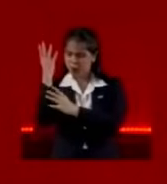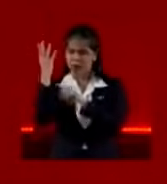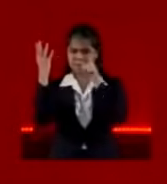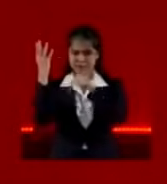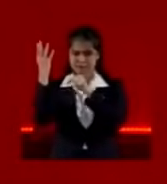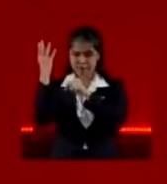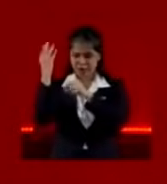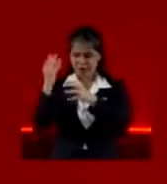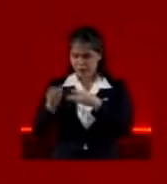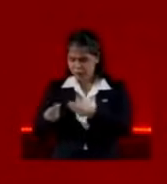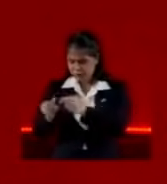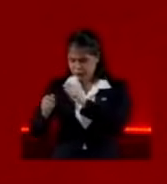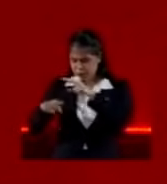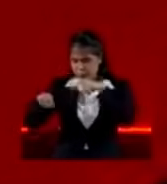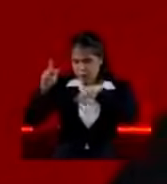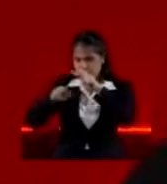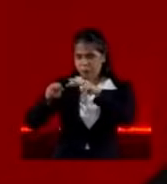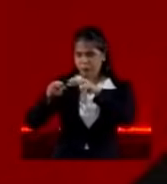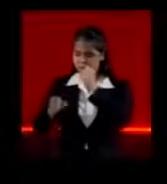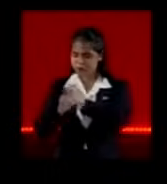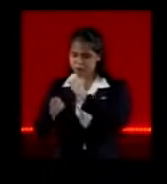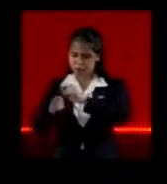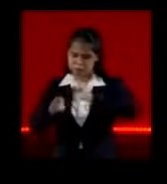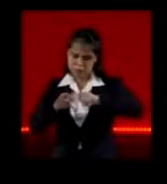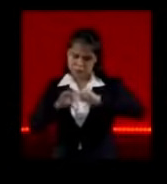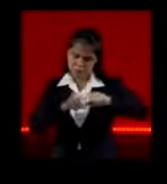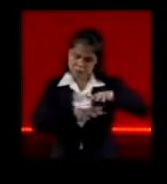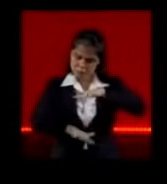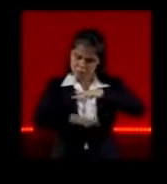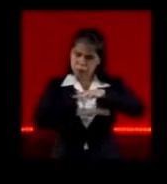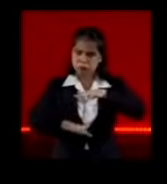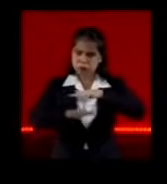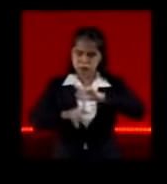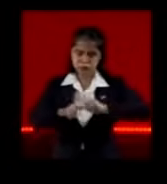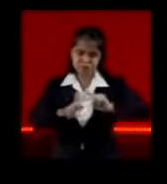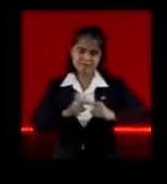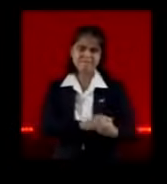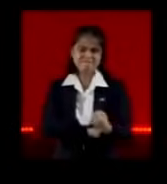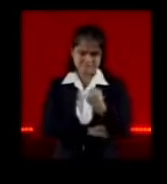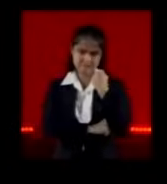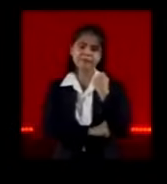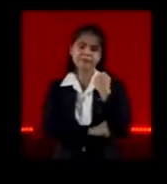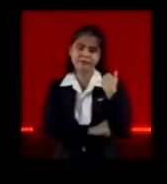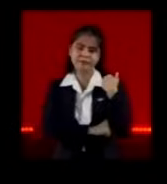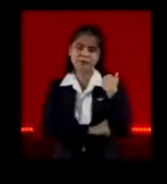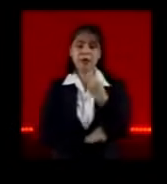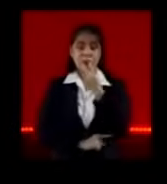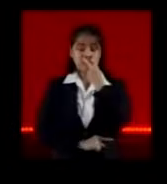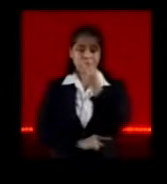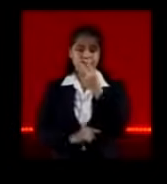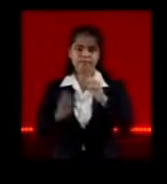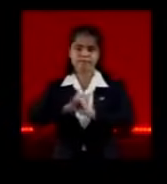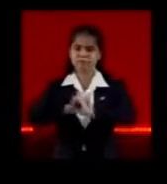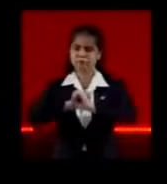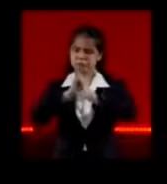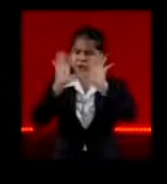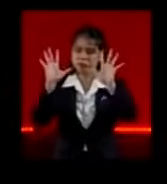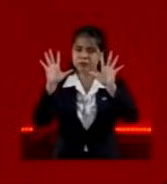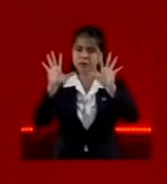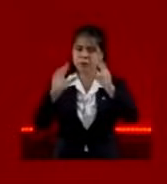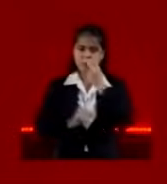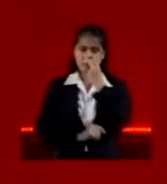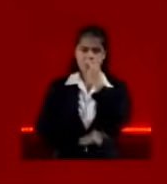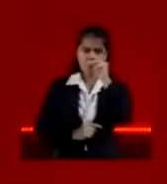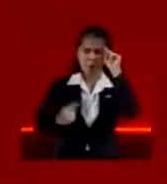มทั้งคนที่อยู่ในเพื่อไทยวันนี้คือคุณสมศักดิ์เทพสุทินกับคุณสุริยะจึงรุ่งเรืองกิจเนี่ย ใช่ครับ ก็เป็นรัฐมนตรีมาแล้ว ครับ รู้หมด